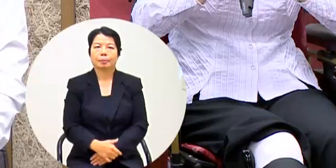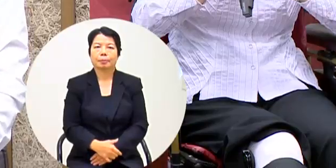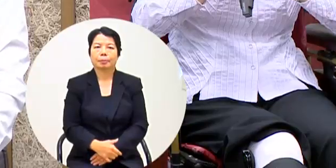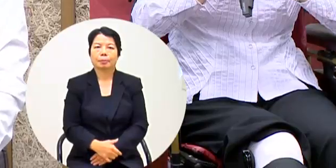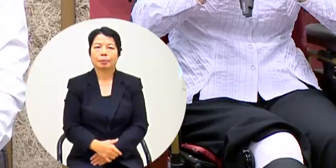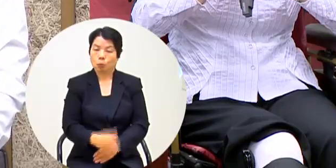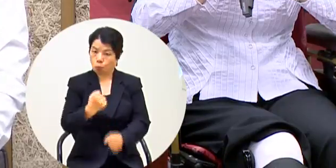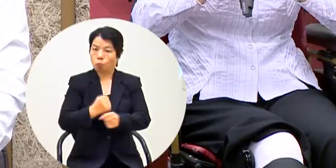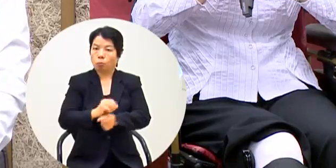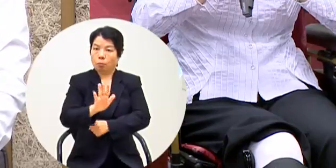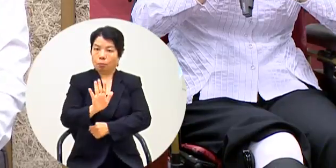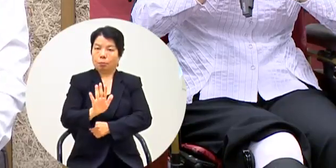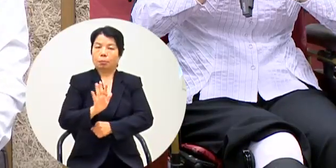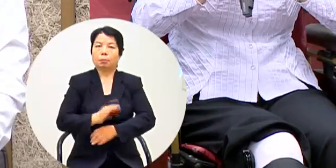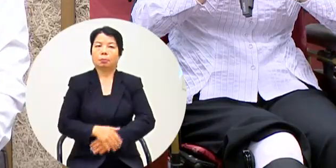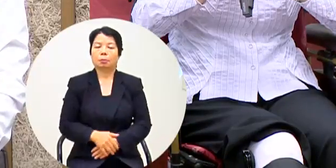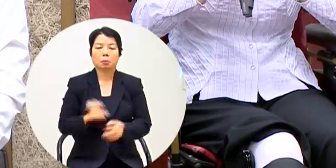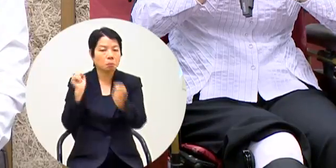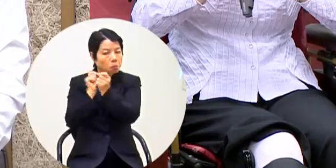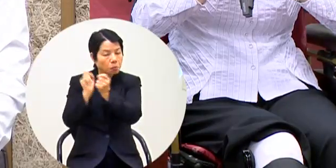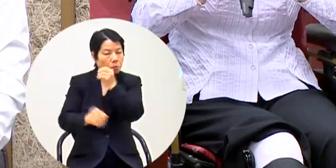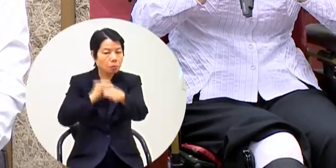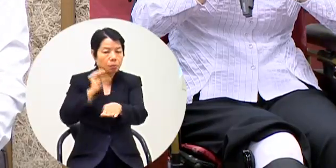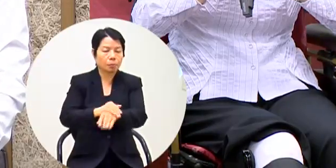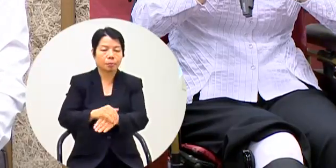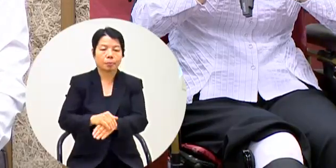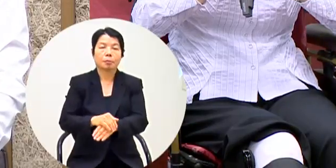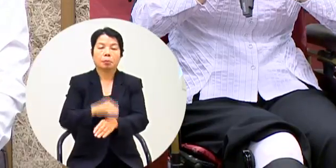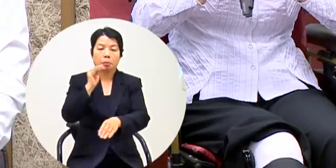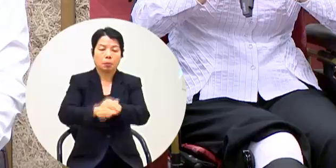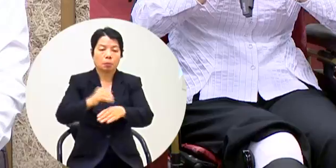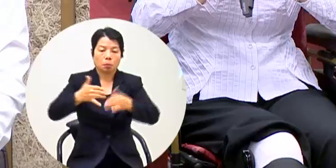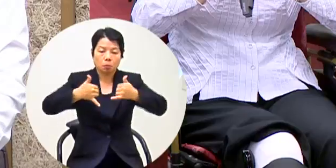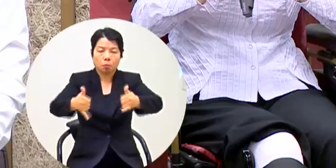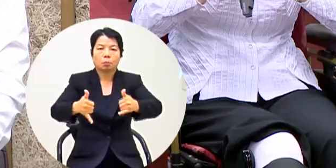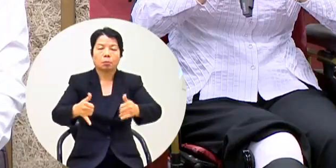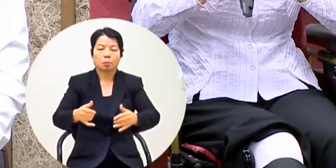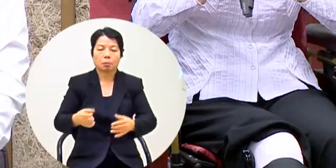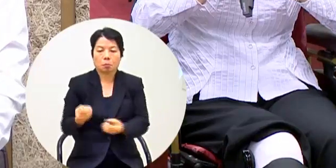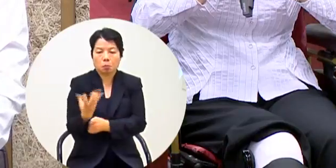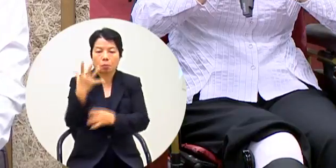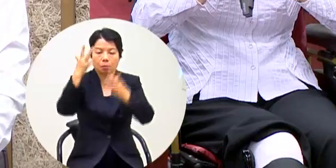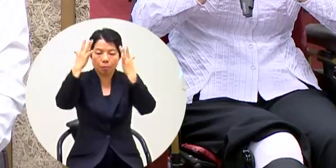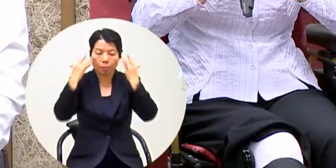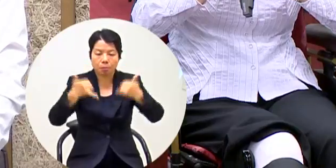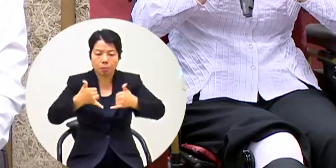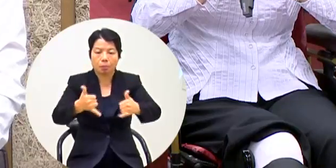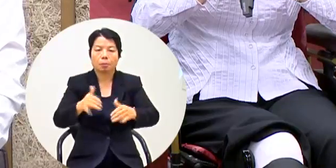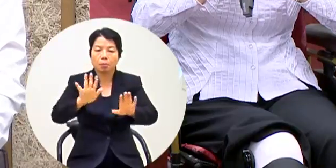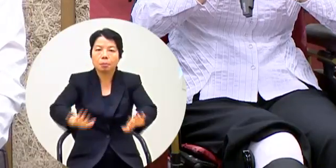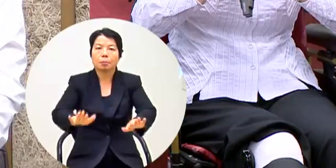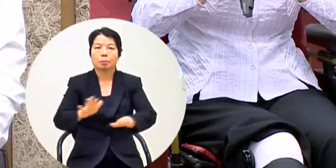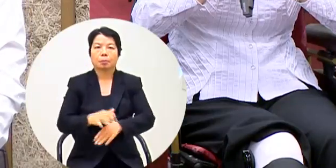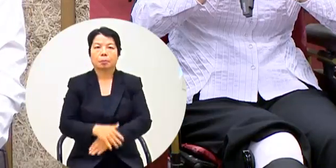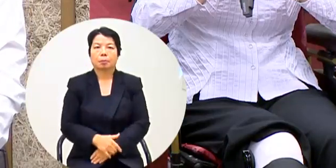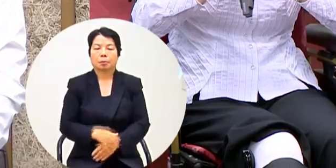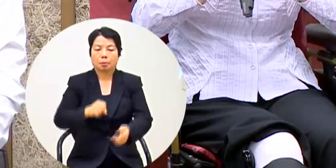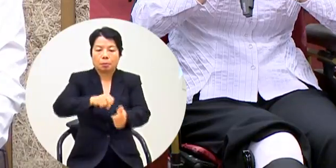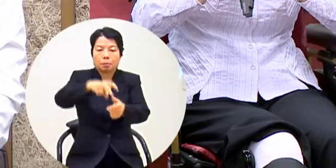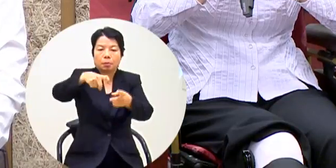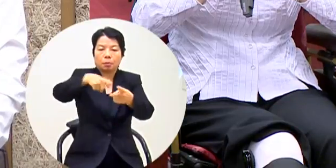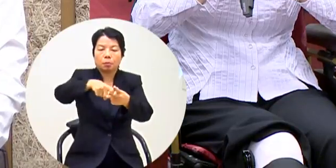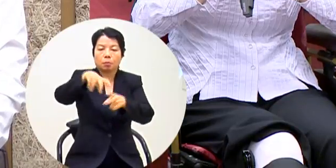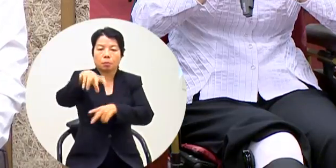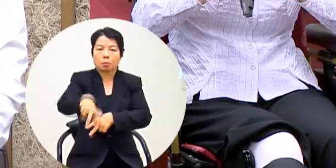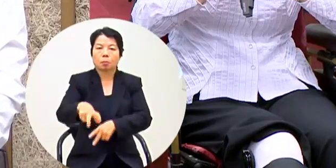近完成的成功路、那华夏路的部分，基本上我们目前阳光处所做的斜坡道或